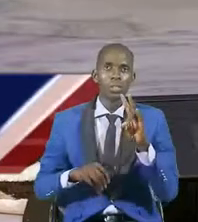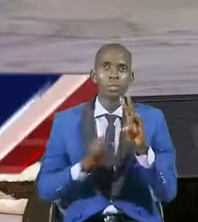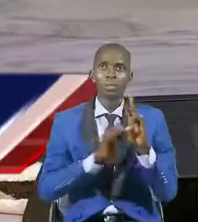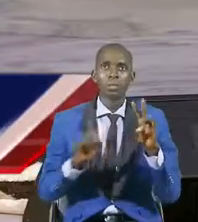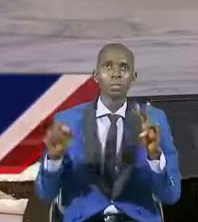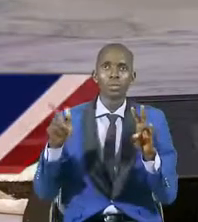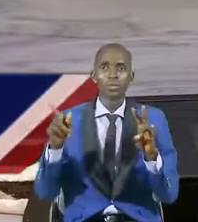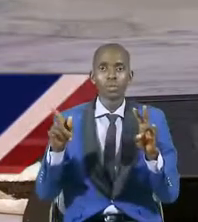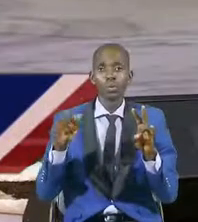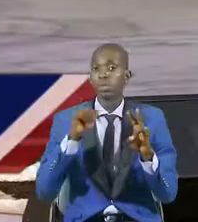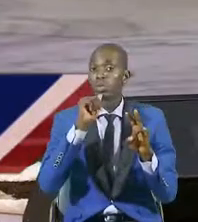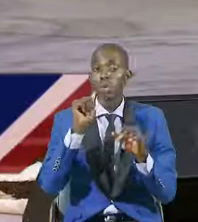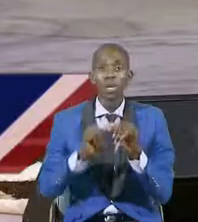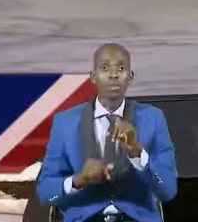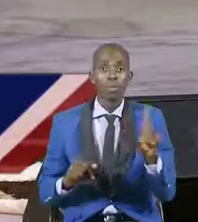7,